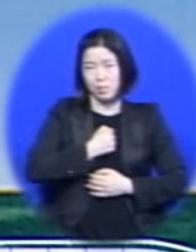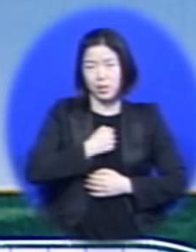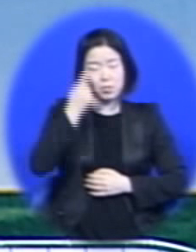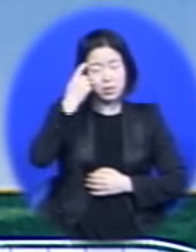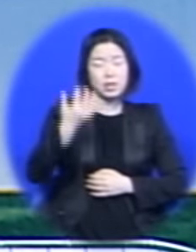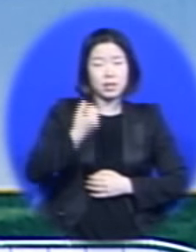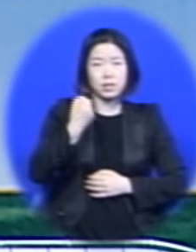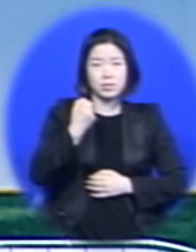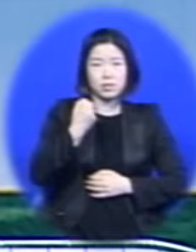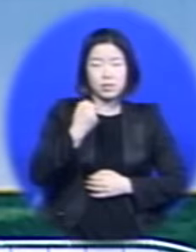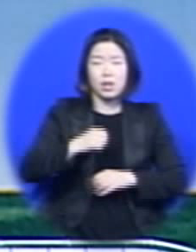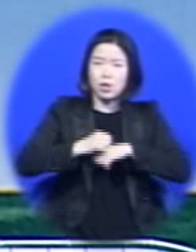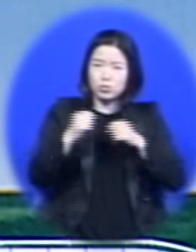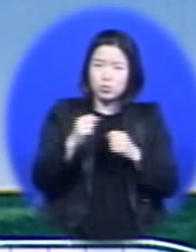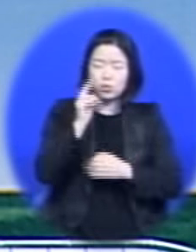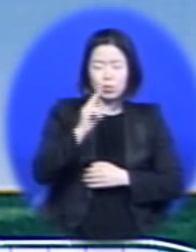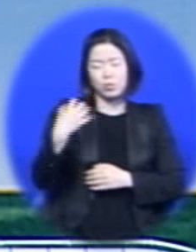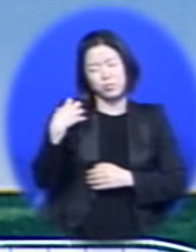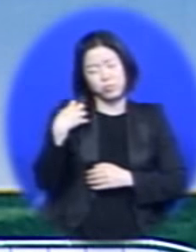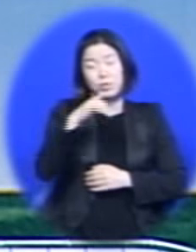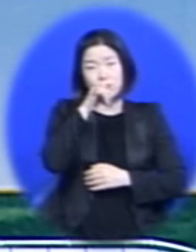여깁니다. 순종은 너무 부담스럽습니다.